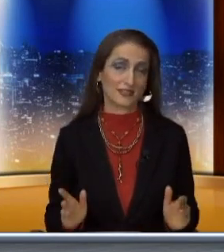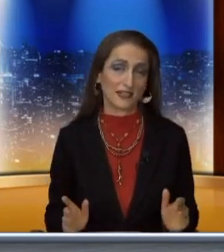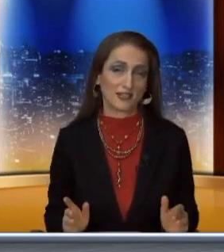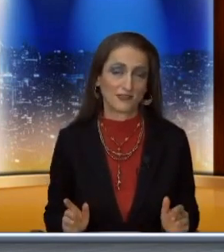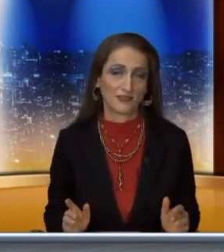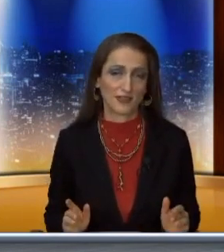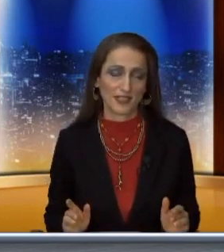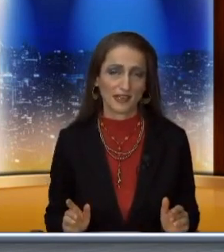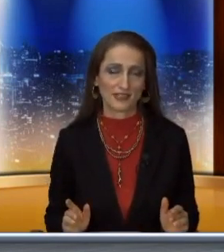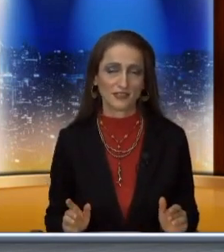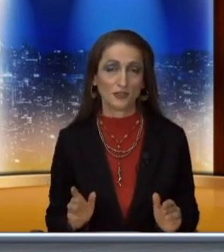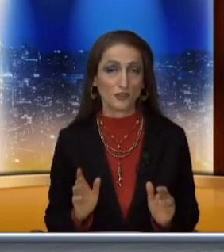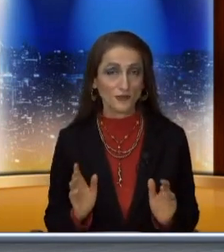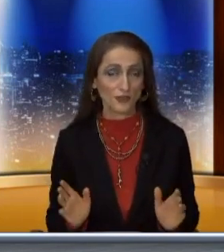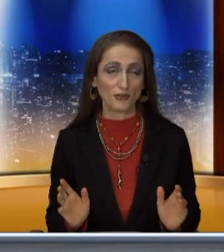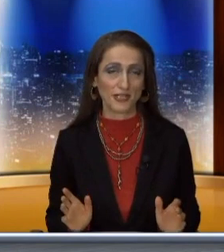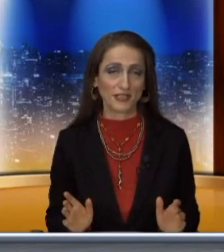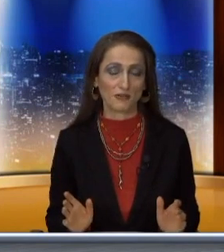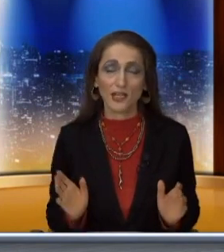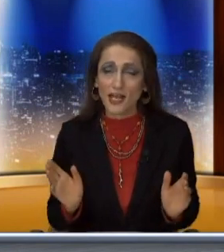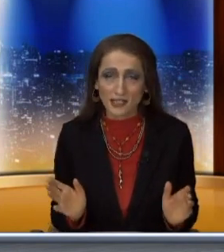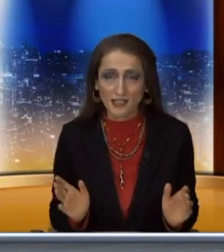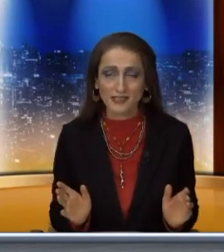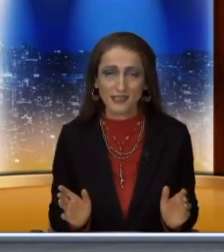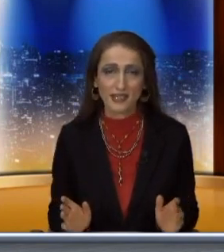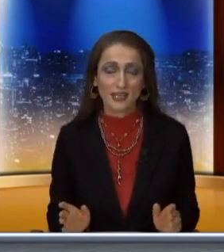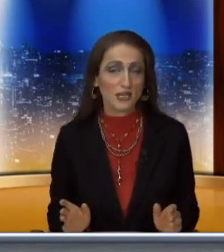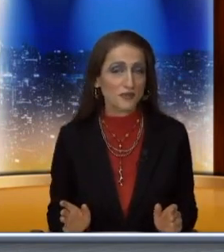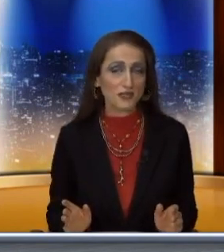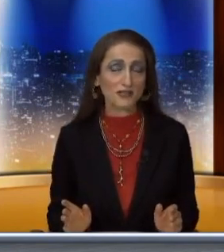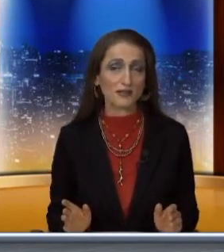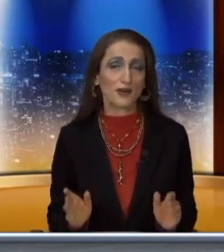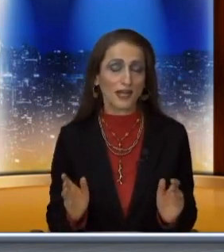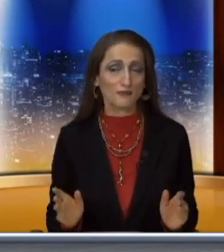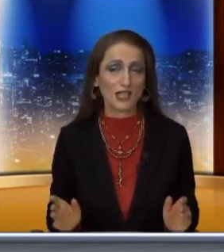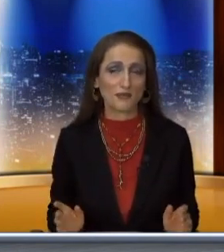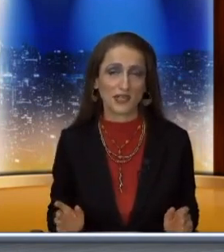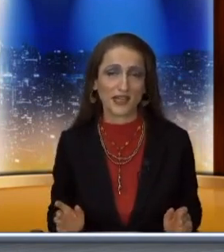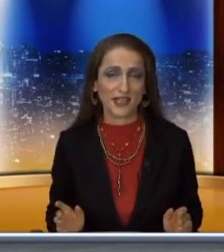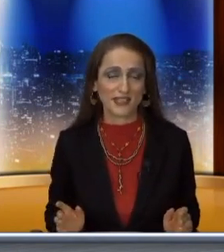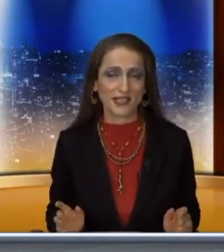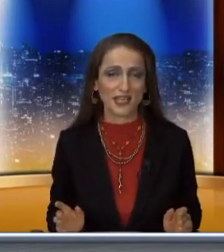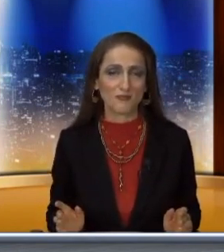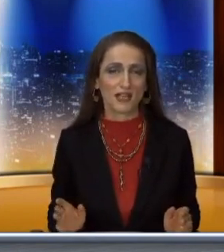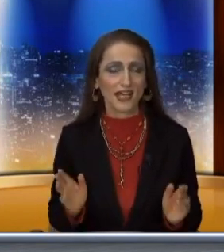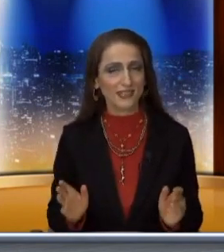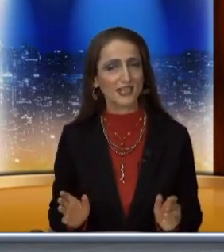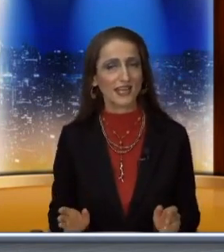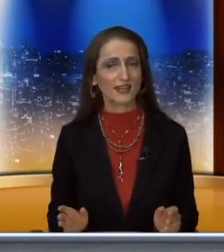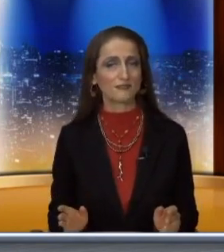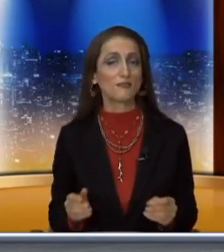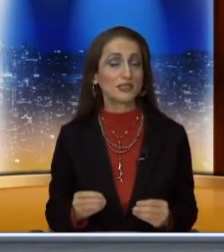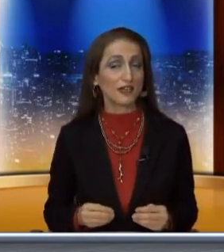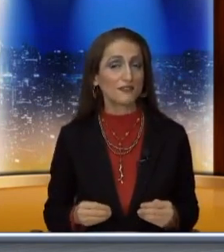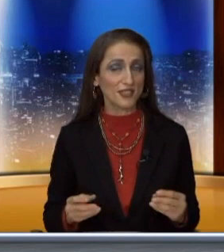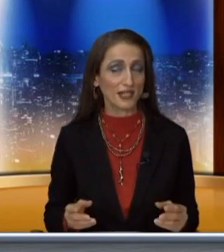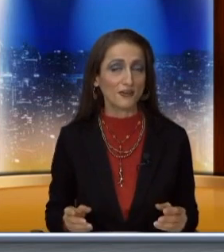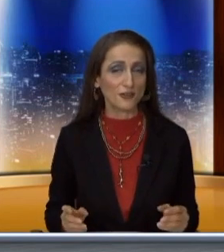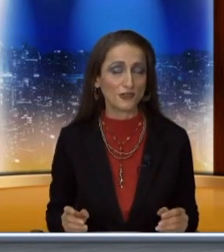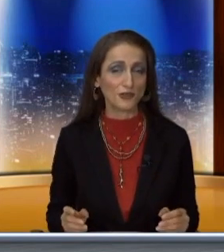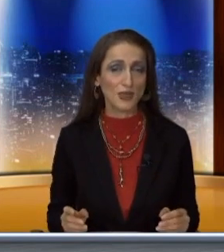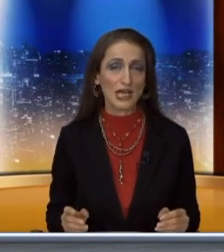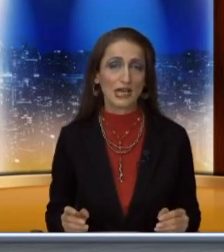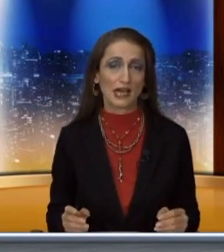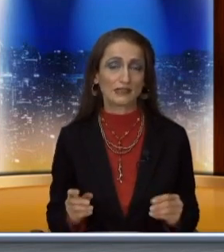غني عن التعريف، يعني نعرفه كلتنا، ولكن يمكن بعض متابعي قناة القيامة لحد الآن ما متعرفين